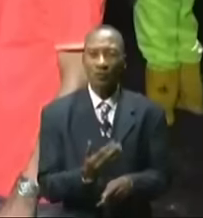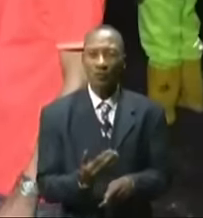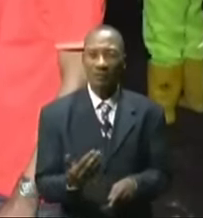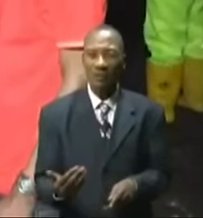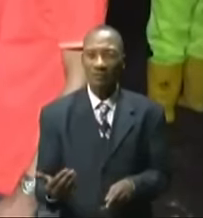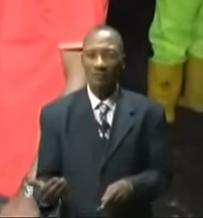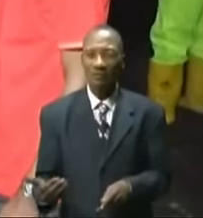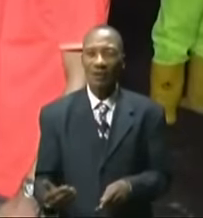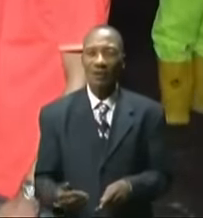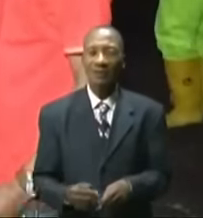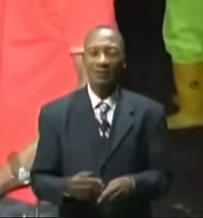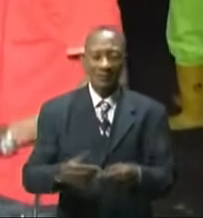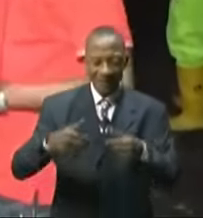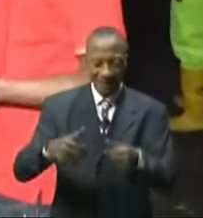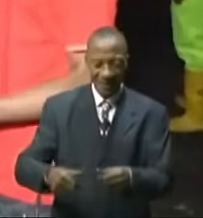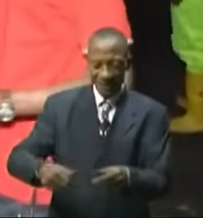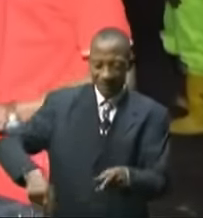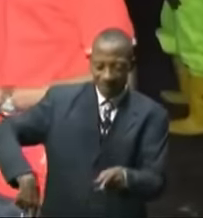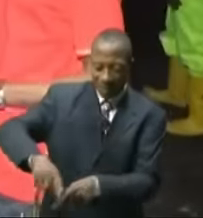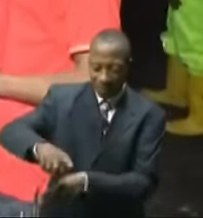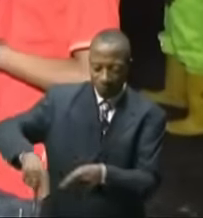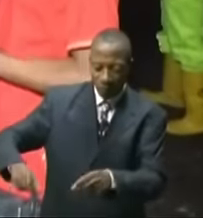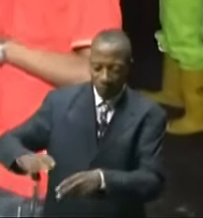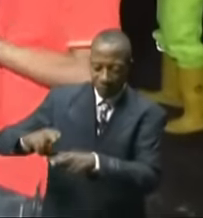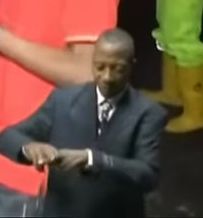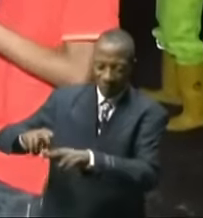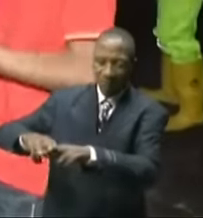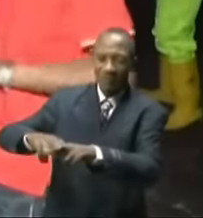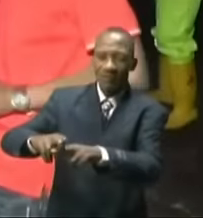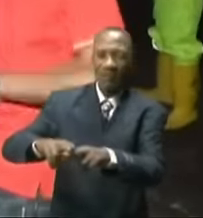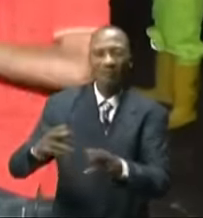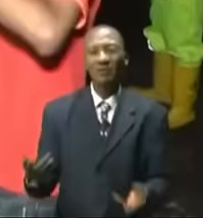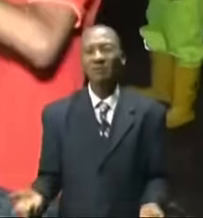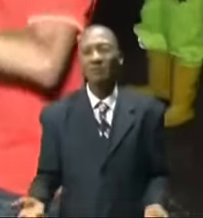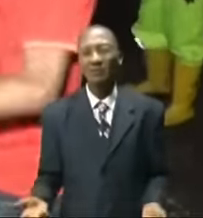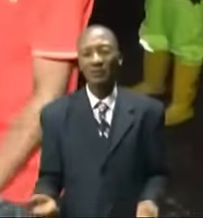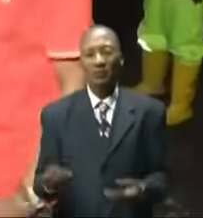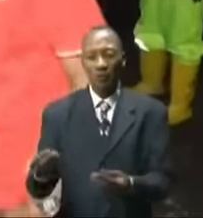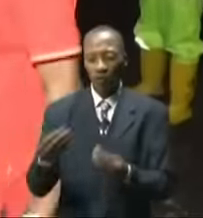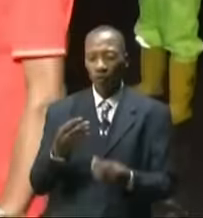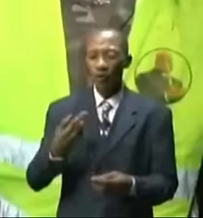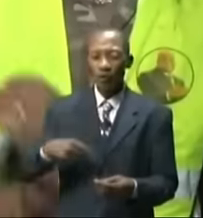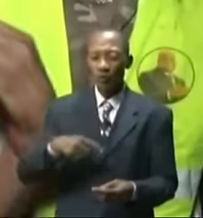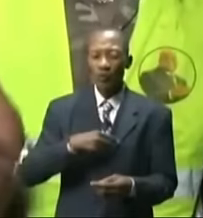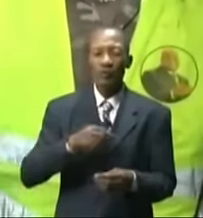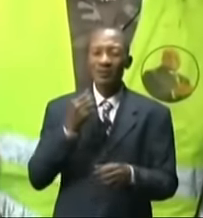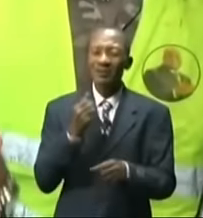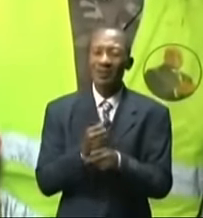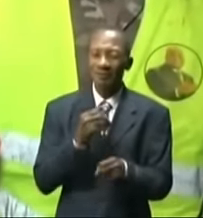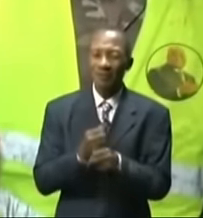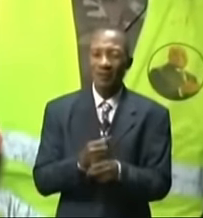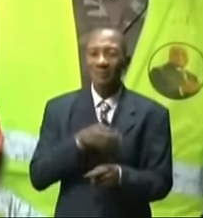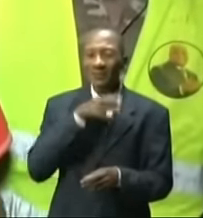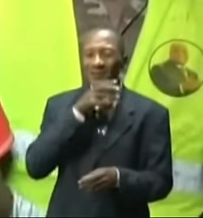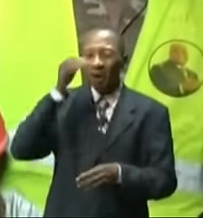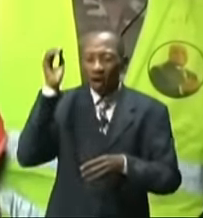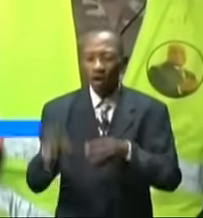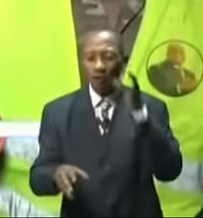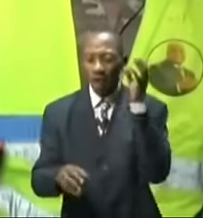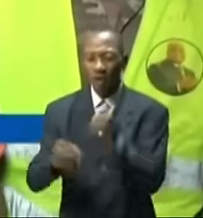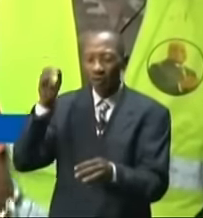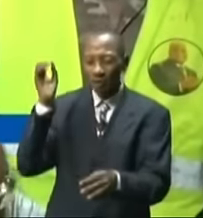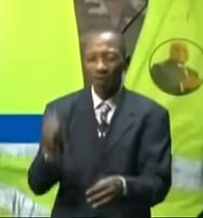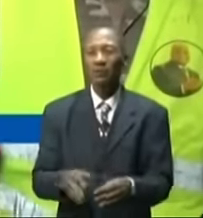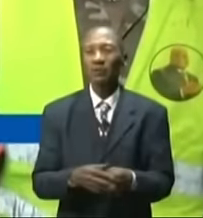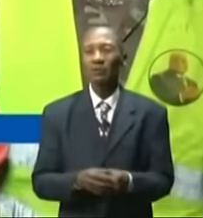du boulevard. Voilà comment elles sont tentées de nous donner du grand travail. Donc, on a interdit le